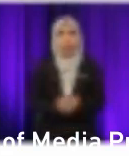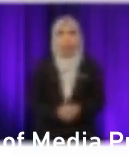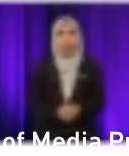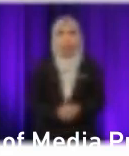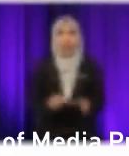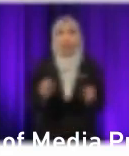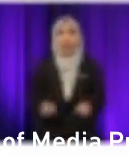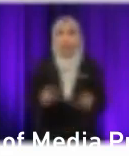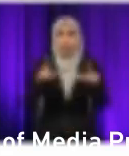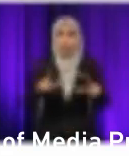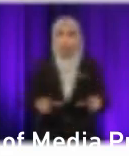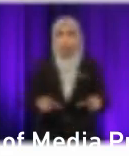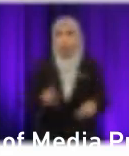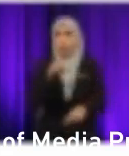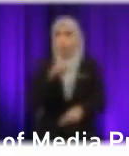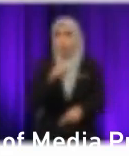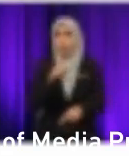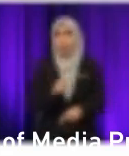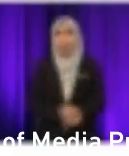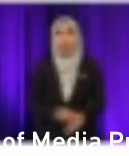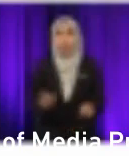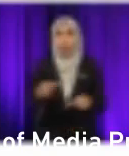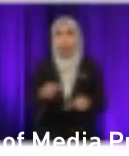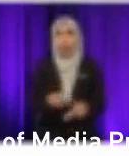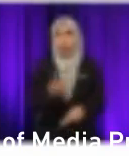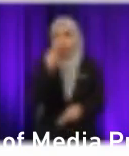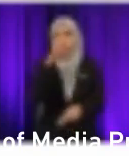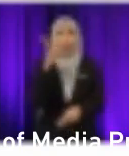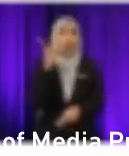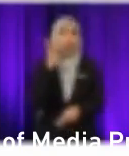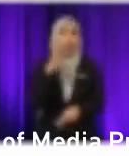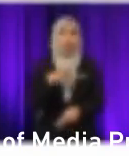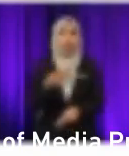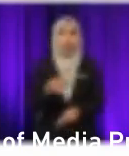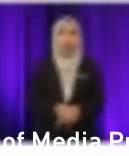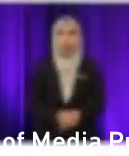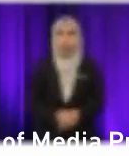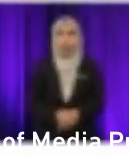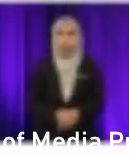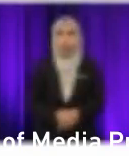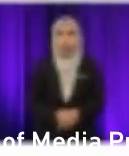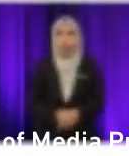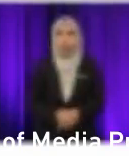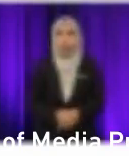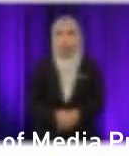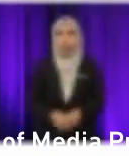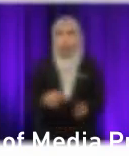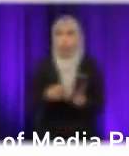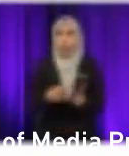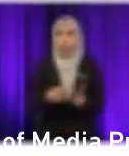kompartmen. Okey, dekat sini sesuai untuk nasi putih. Okay. Yang ini sesuai untuk sup